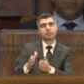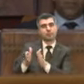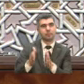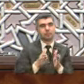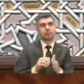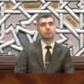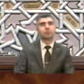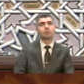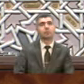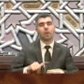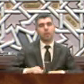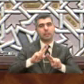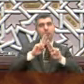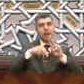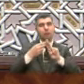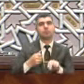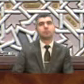الوزير الجواب، تفضلوا.